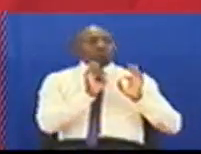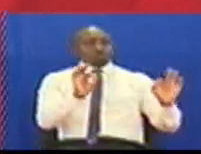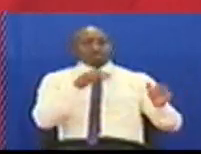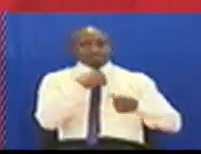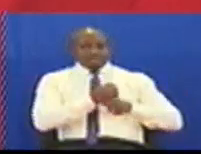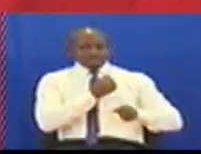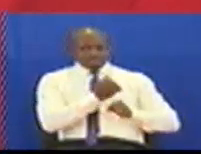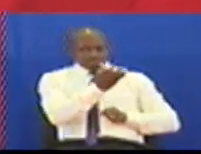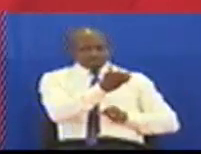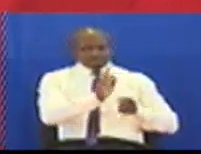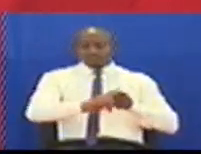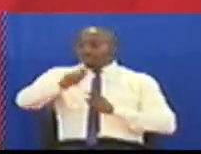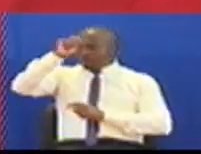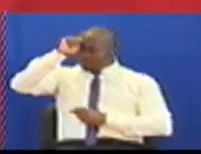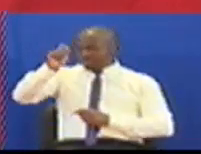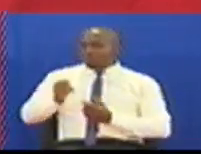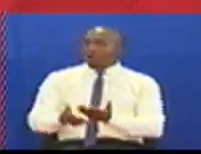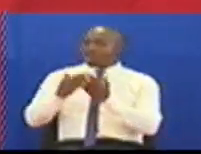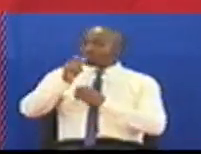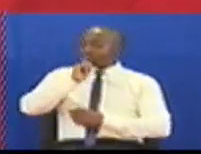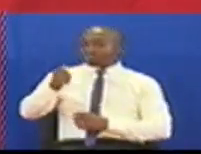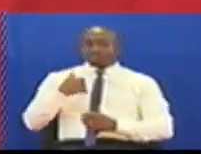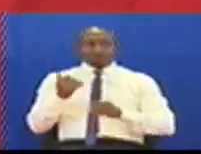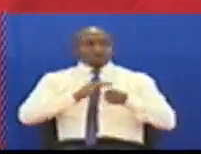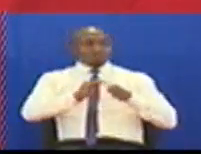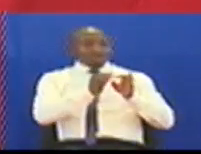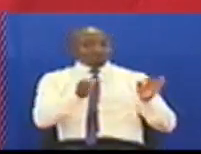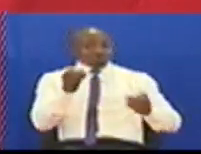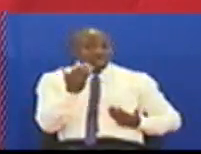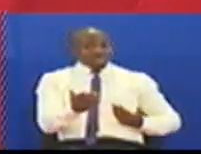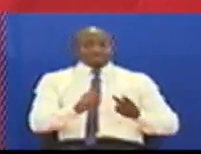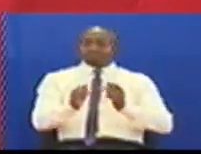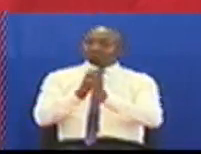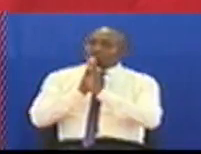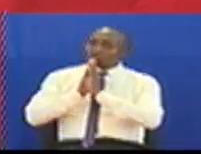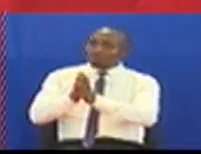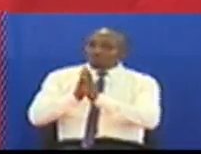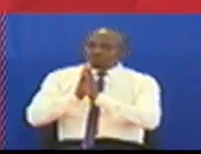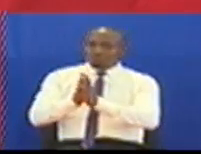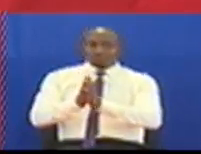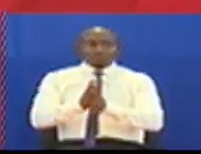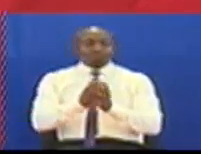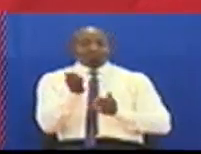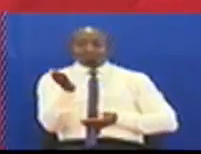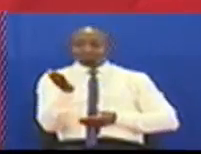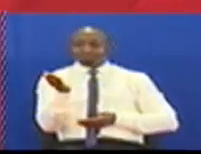zaidi. Mheshimiwa Naibu Spika, nitumie fursa hii pia kuishukuru sana, kuwashukuru